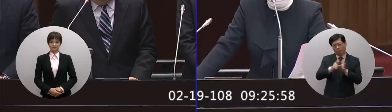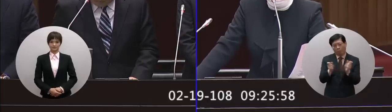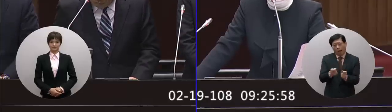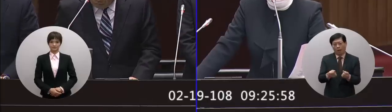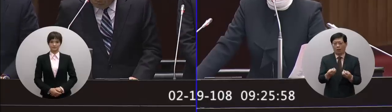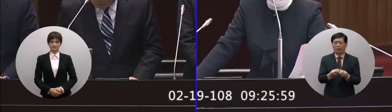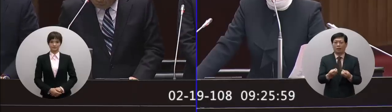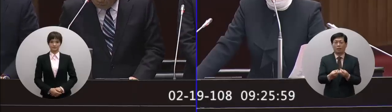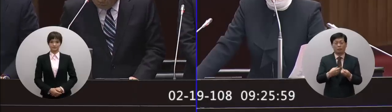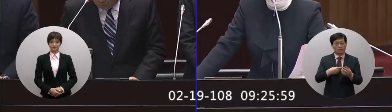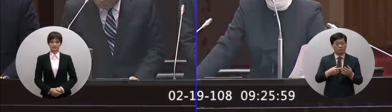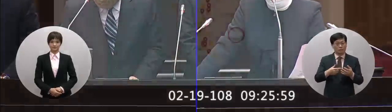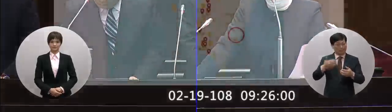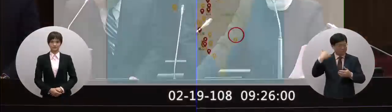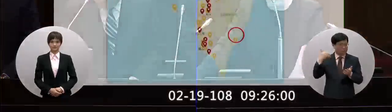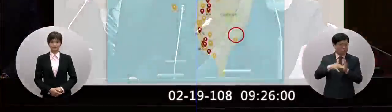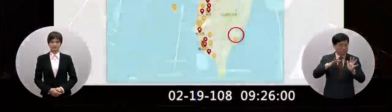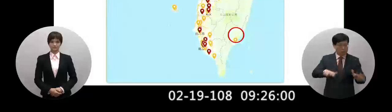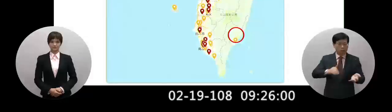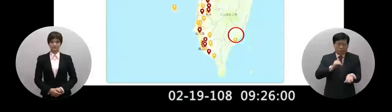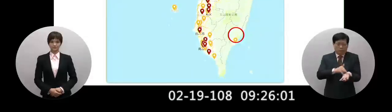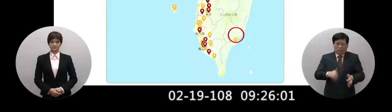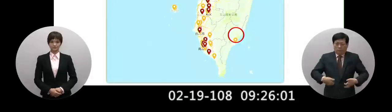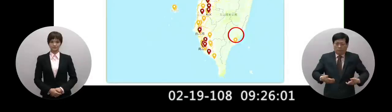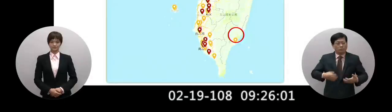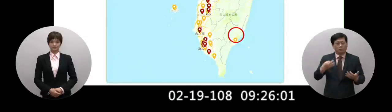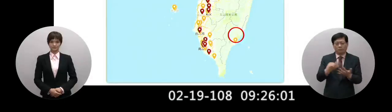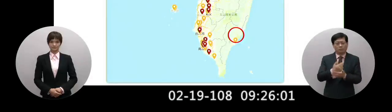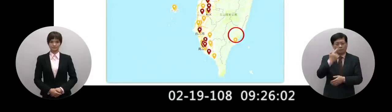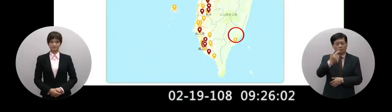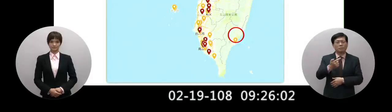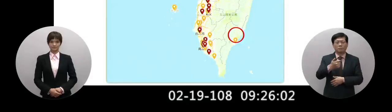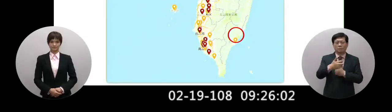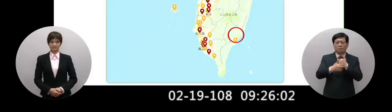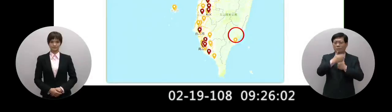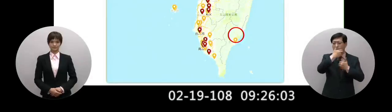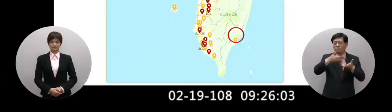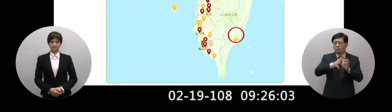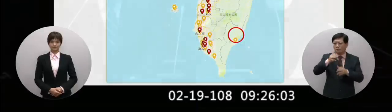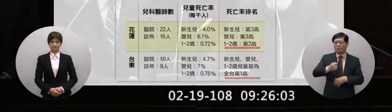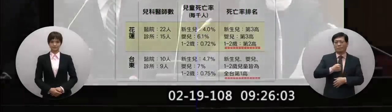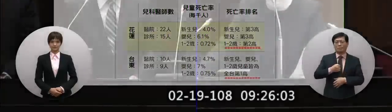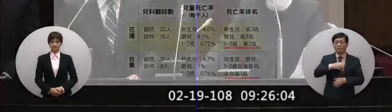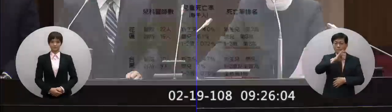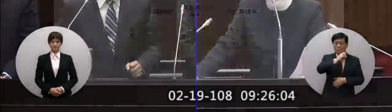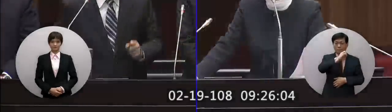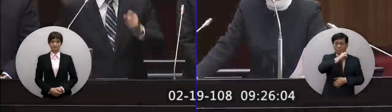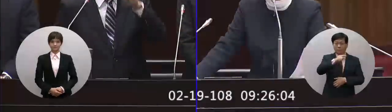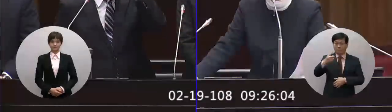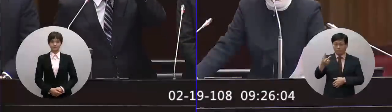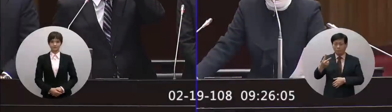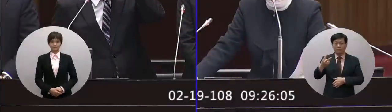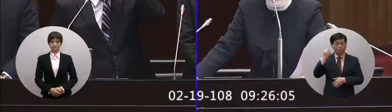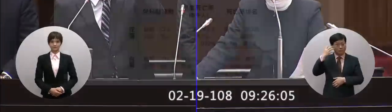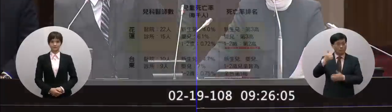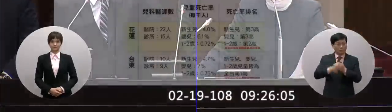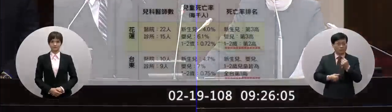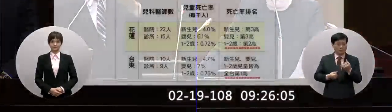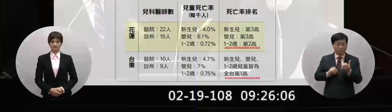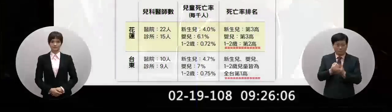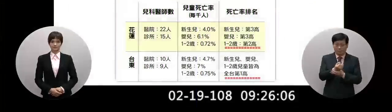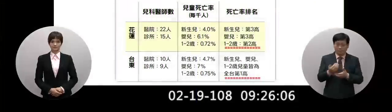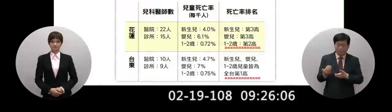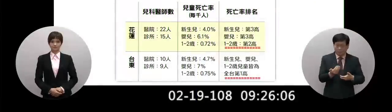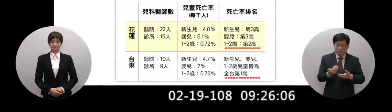来花东的紧急医疗严重不足，我相信卫福部部长您知道，0到2岁的新生儿婴儿的死亡